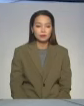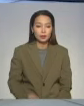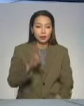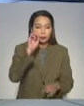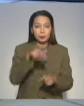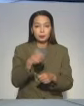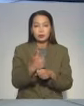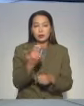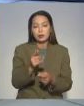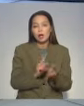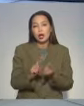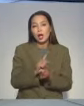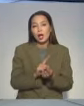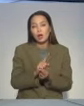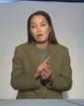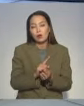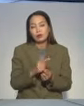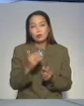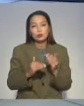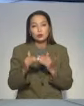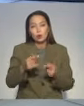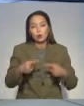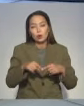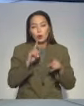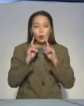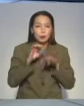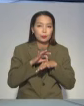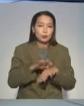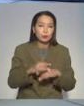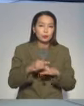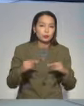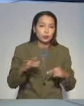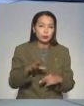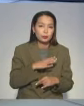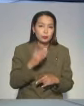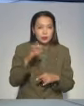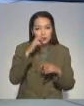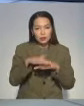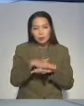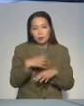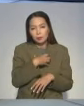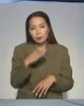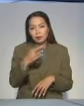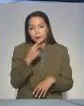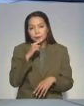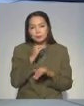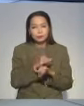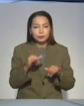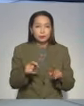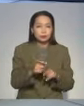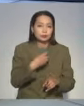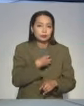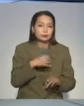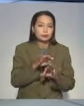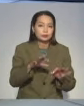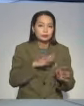Мемлекет басшысы реформалар жөніндегі жоғары кеңестің отырысын өткізді. Шарада ең алдымен еліміздің әлеуметтік экономикалық дамуы сөз болды.